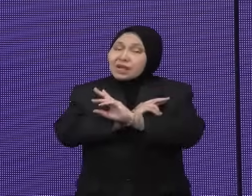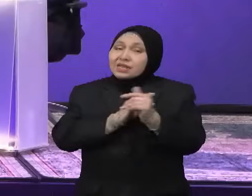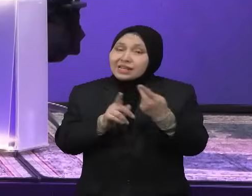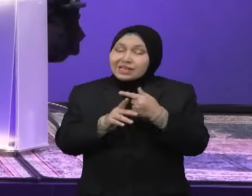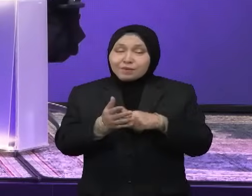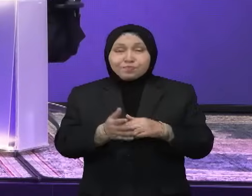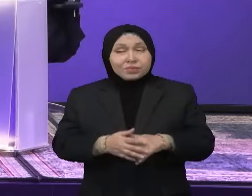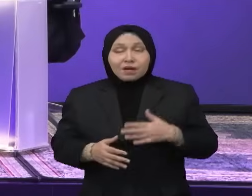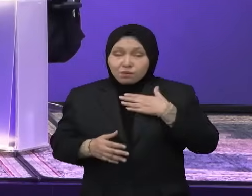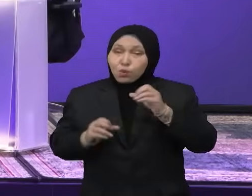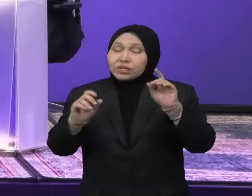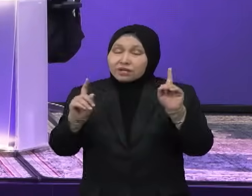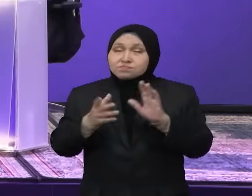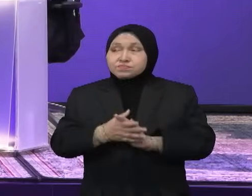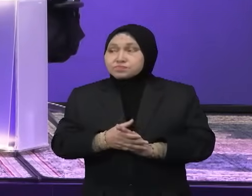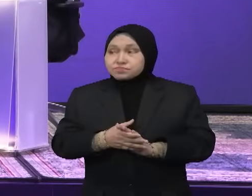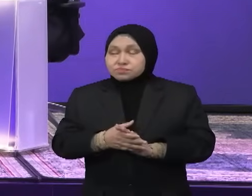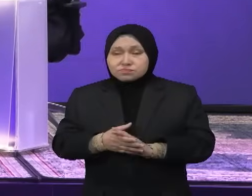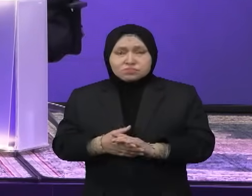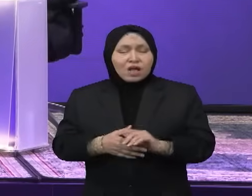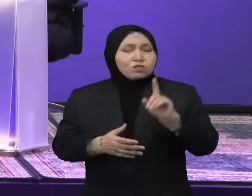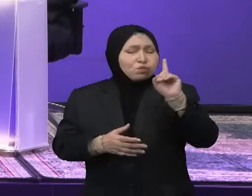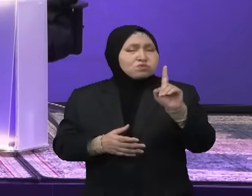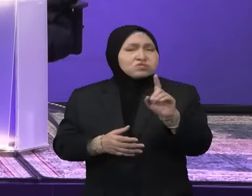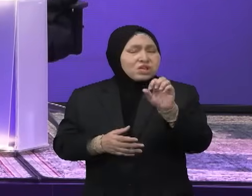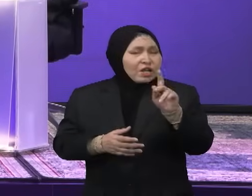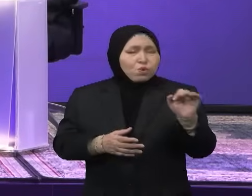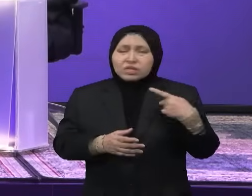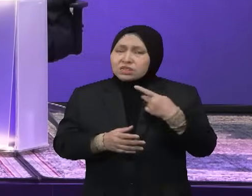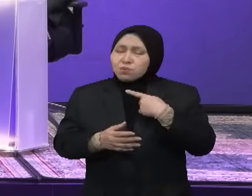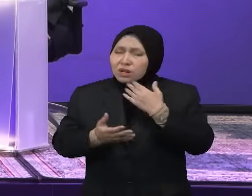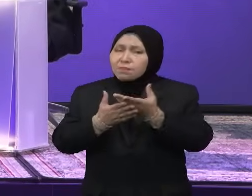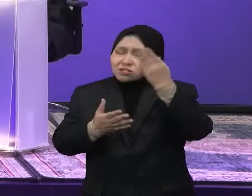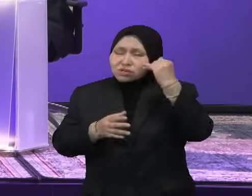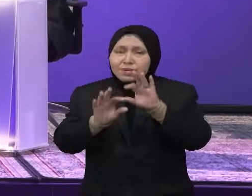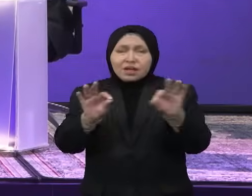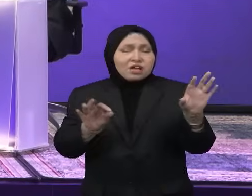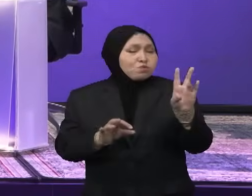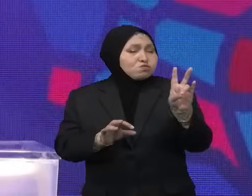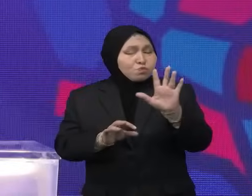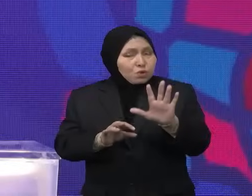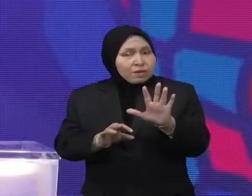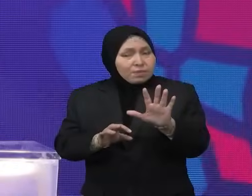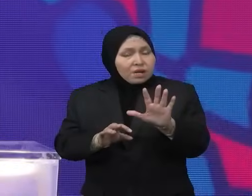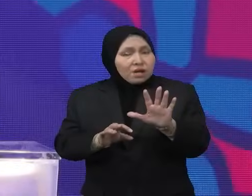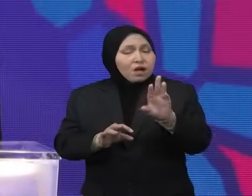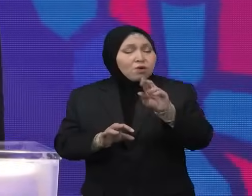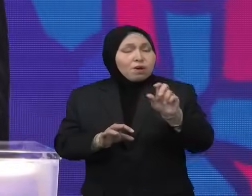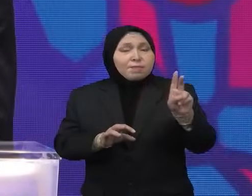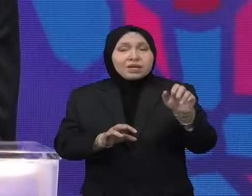Sila. Baik, satu selekoh tajam yang boleh kita ambil pada ayat 75.